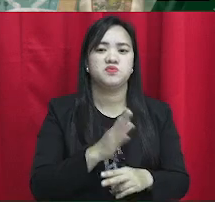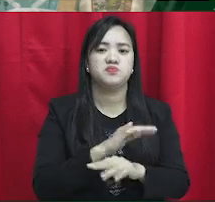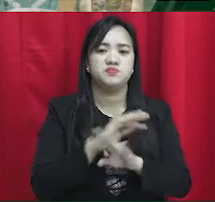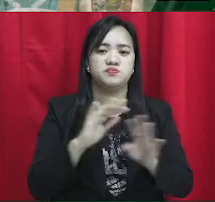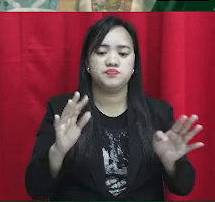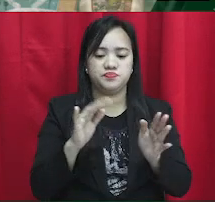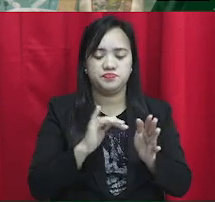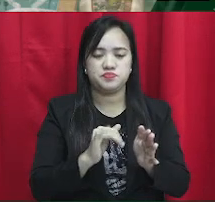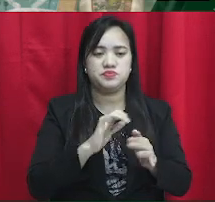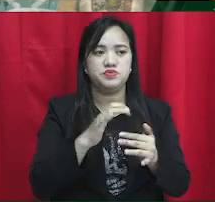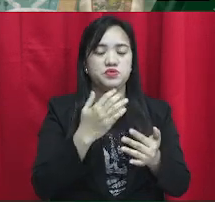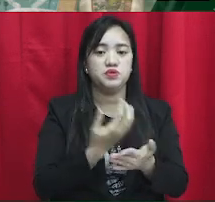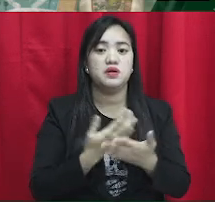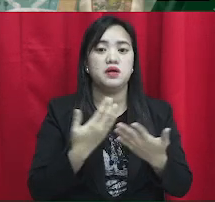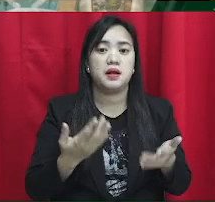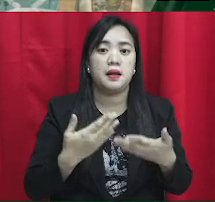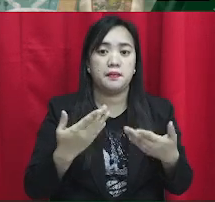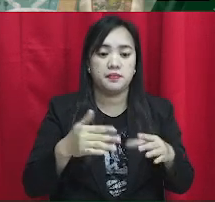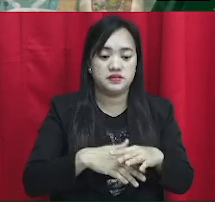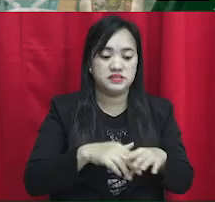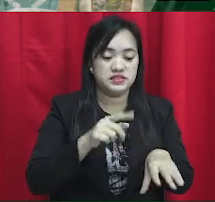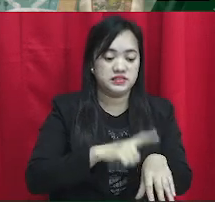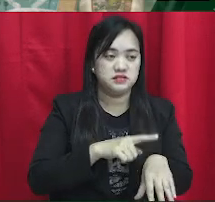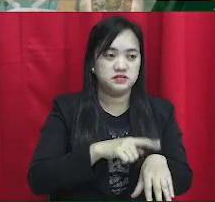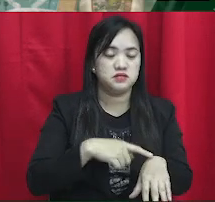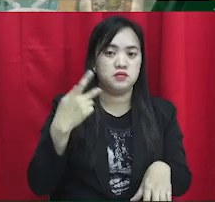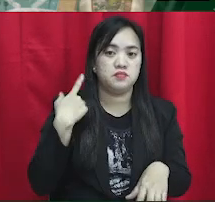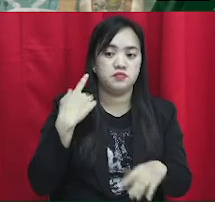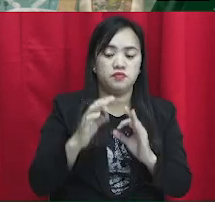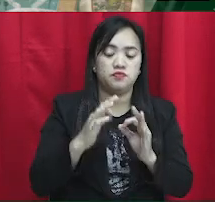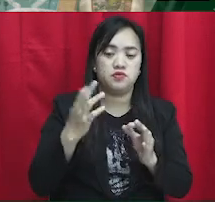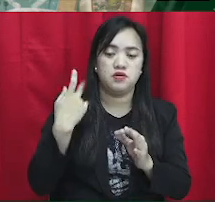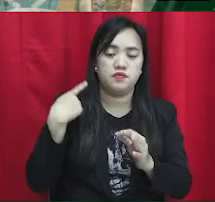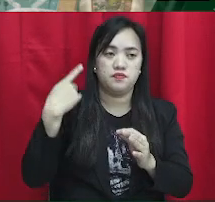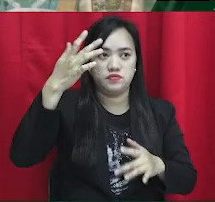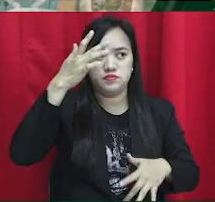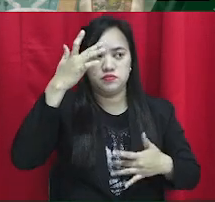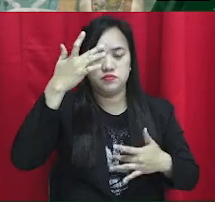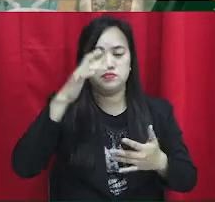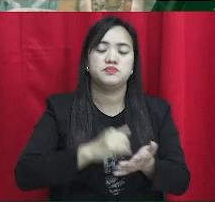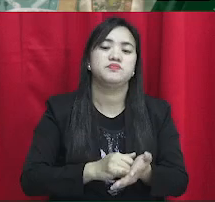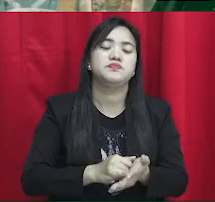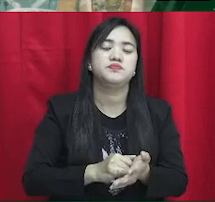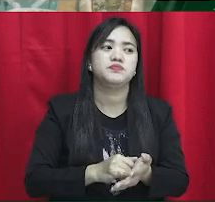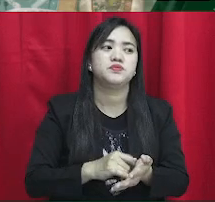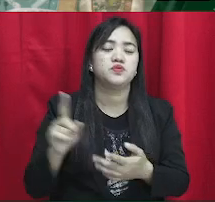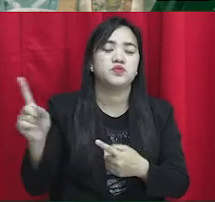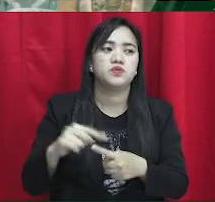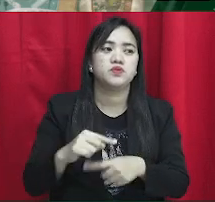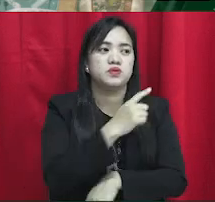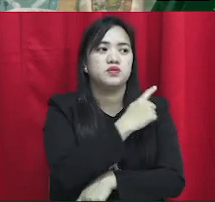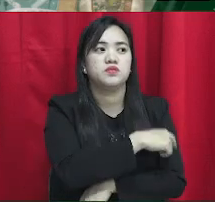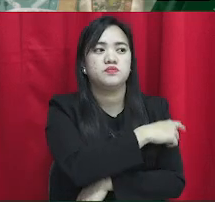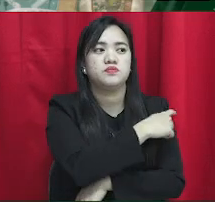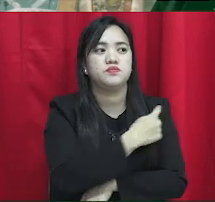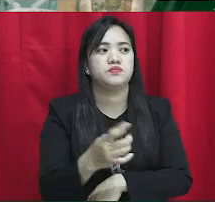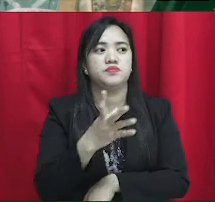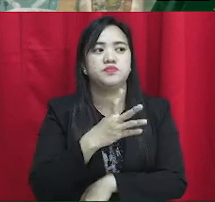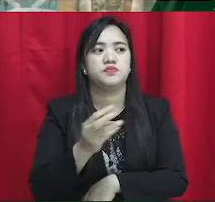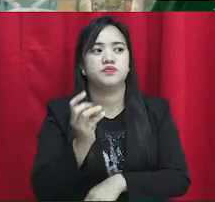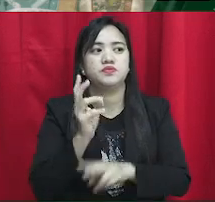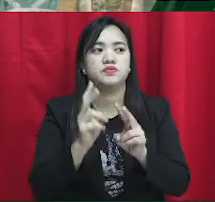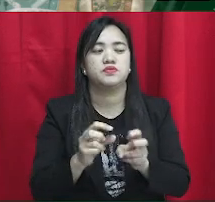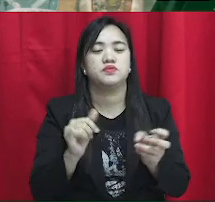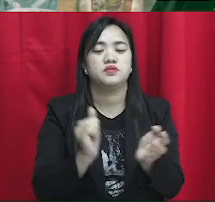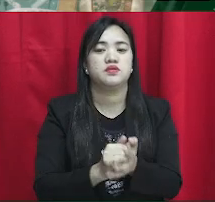Panginoon. Bakit? Magkakasakit ka. You say, magkasakit ka. Yun ang sinasabi natin kanina. Buti sana kung sabihin